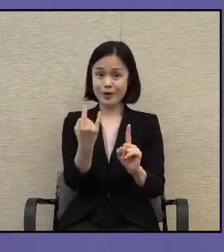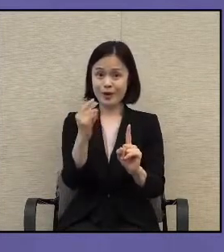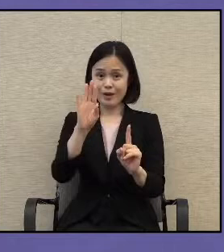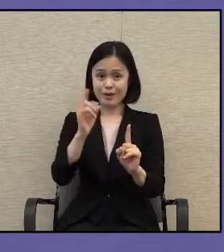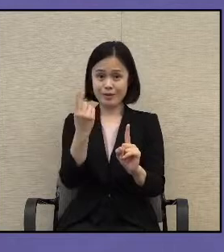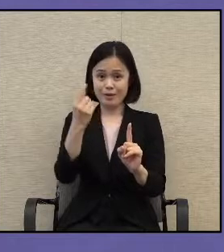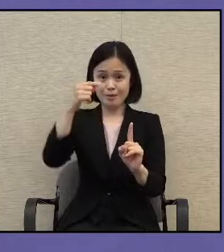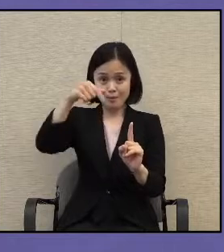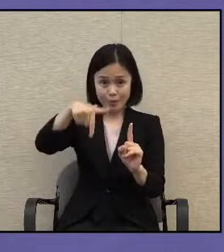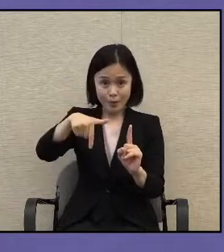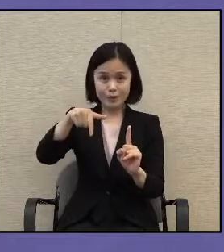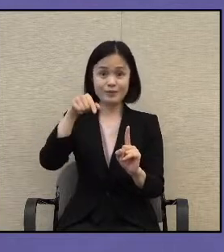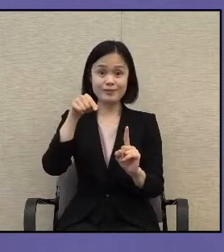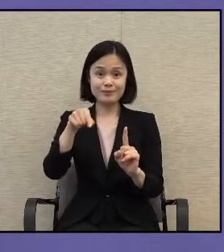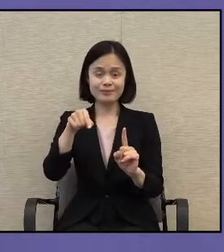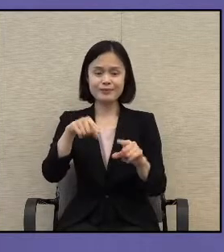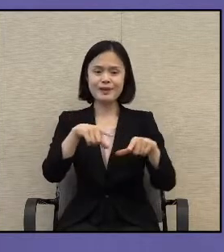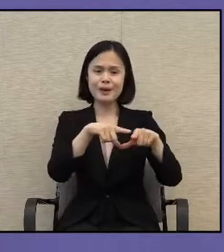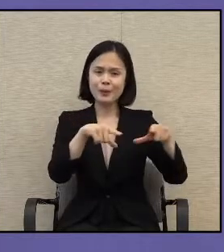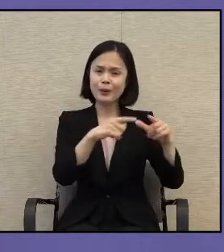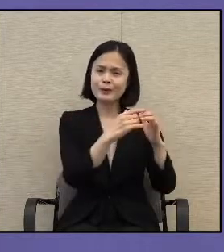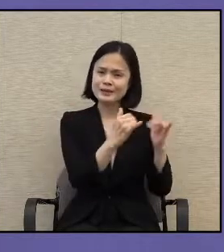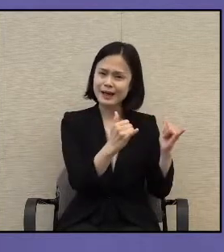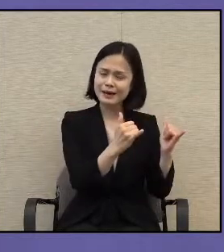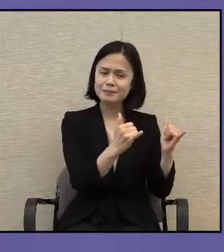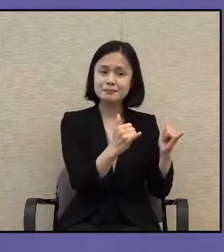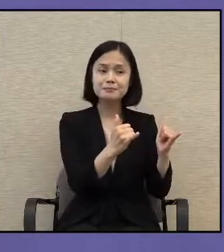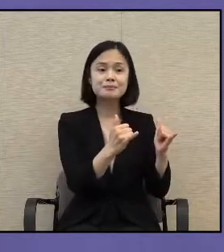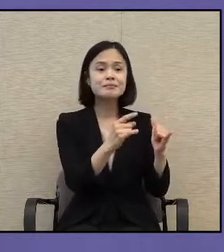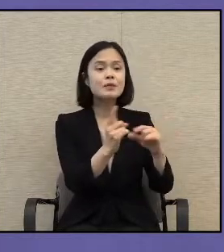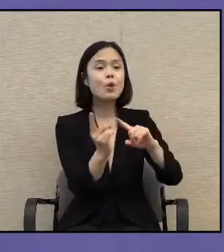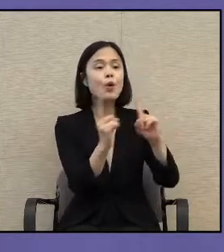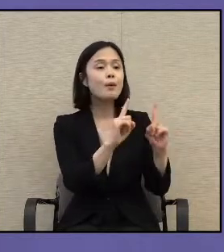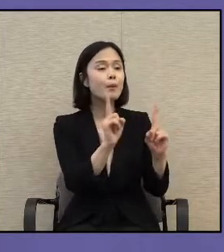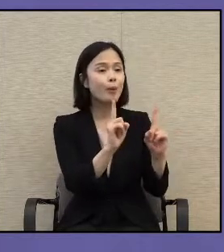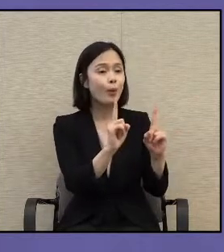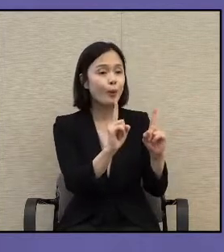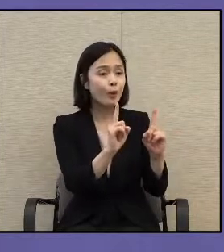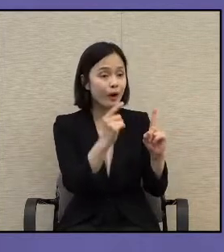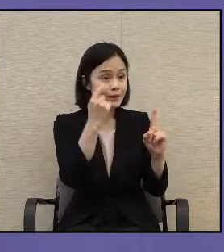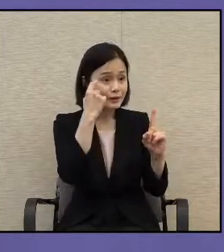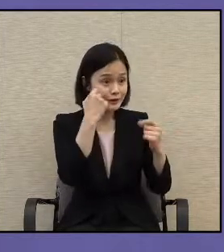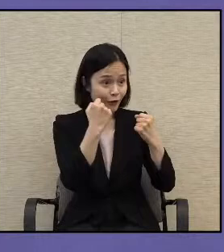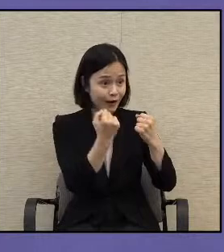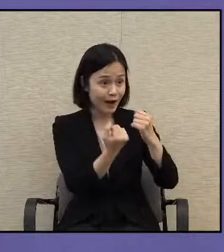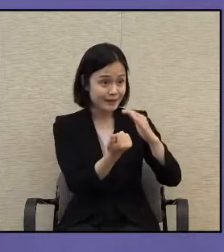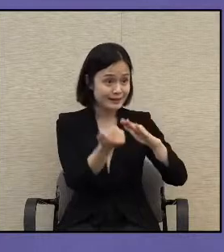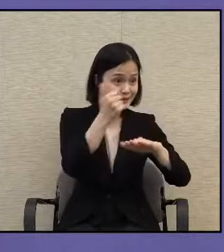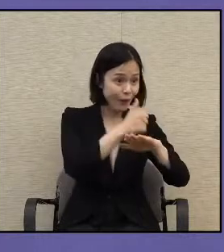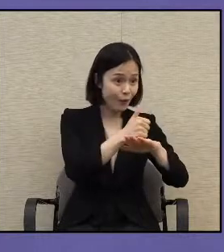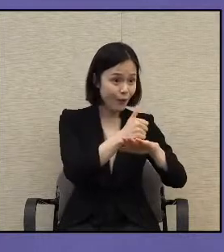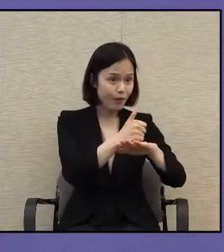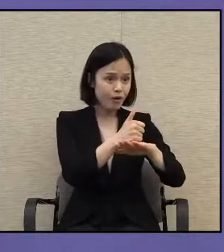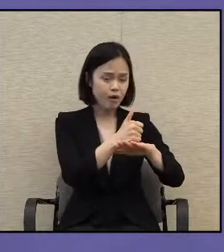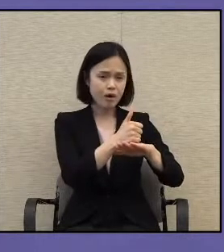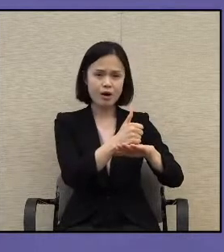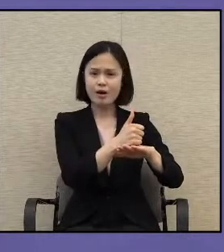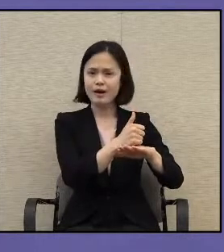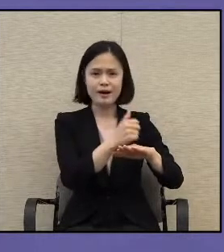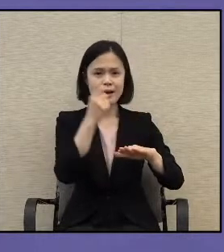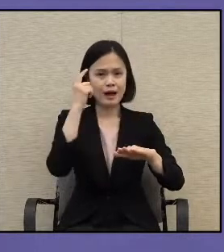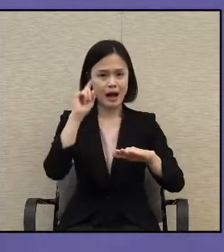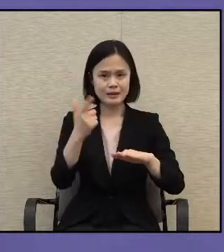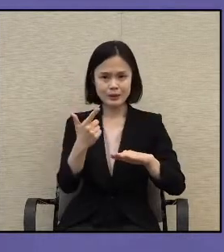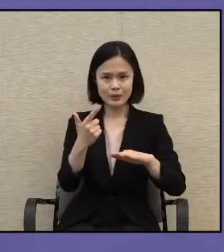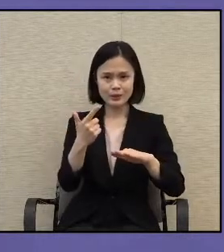동일한 수준에서의 어떤 막 그 성공, 경쟁 뭐 이런 것들이 아닌 라기보다는 커넥티드니스, 임파워먼트, 미닝